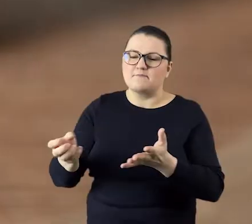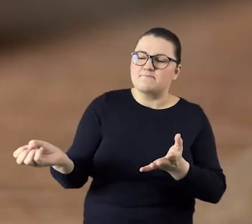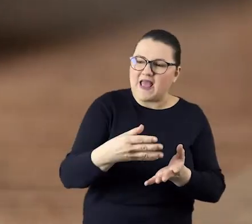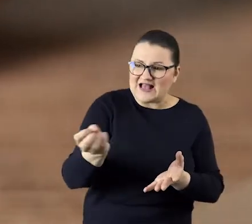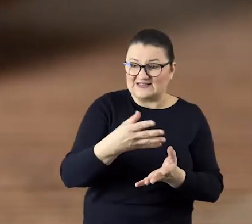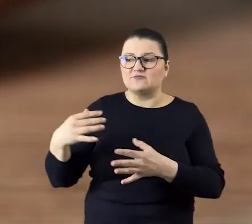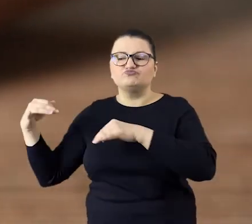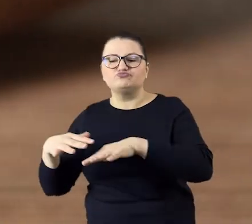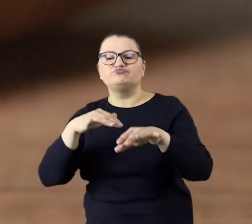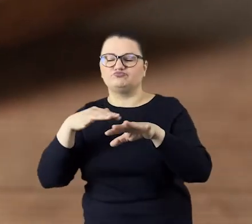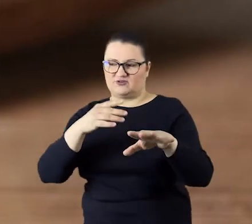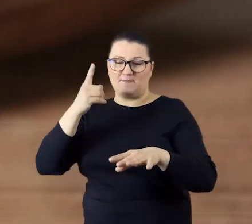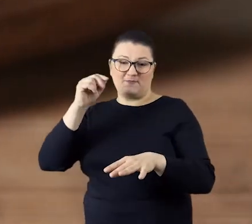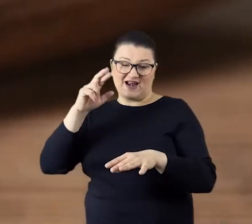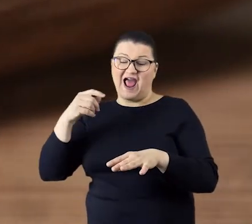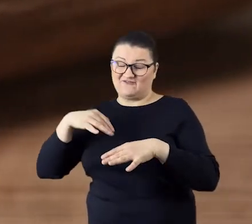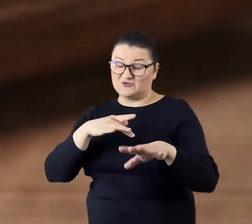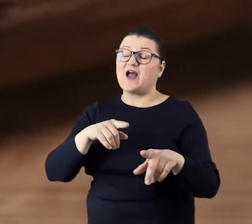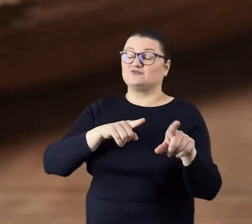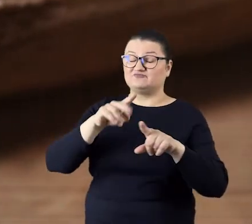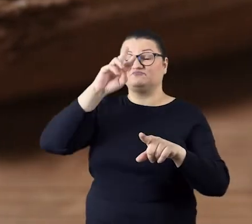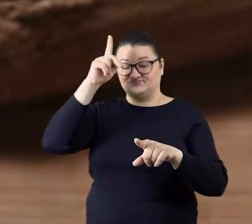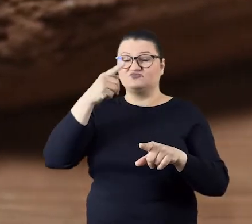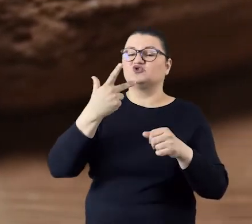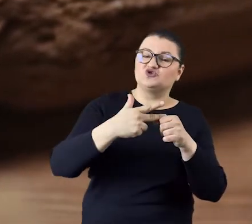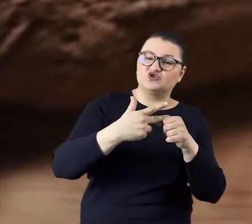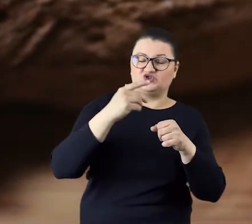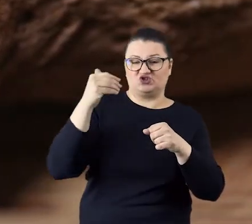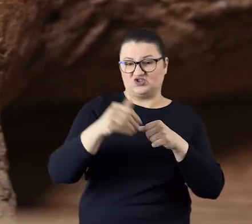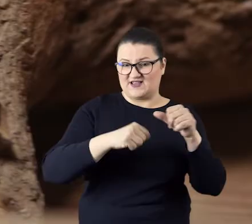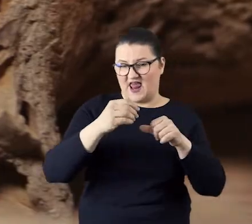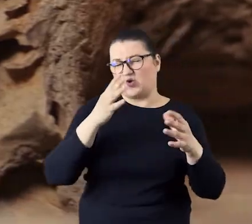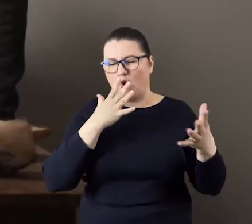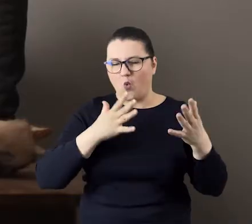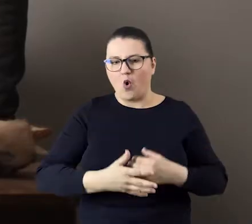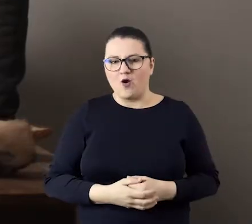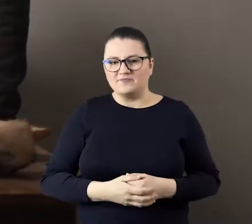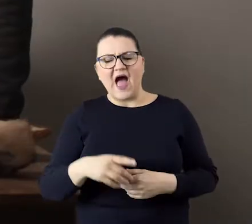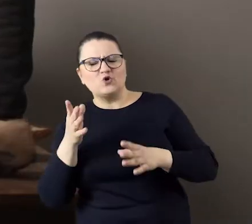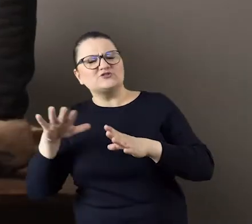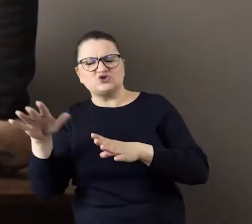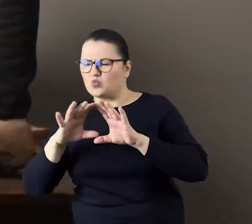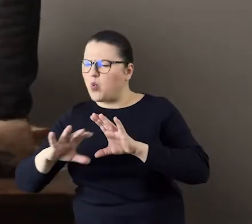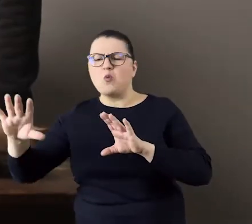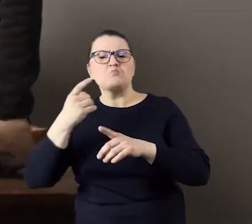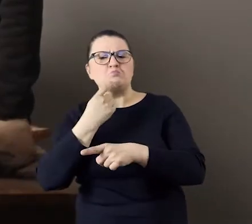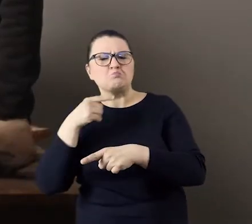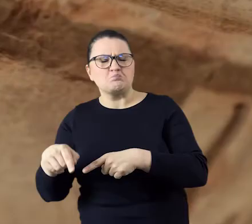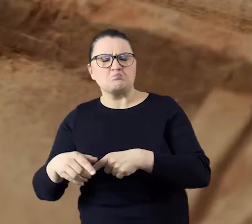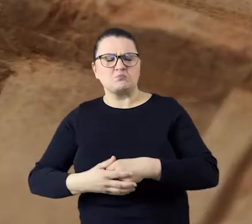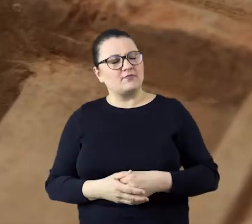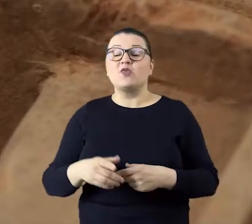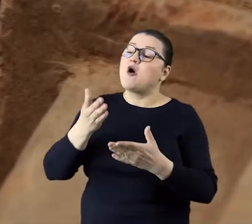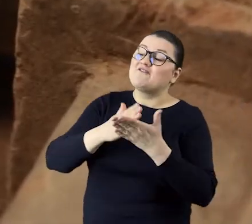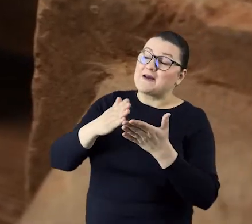piasków naniesionych przez Prawisłę. I te piaski mówią nam, że te znaleziska mają około 30 tysięcy lat. A to skrzydło na przykład,